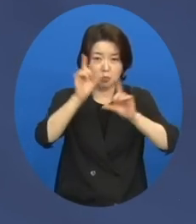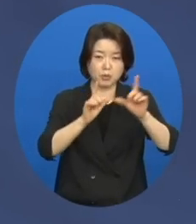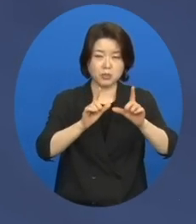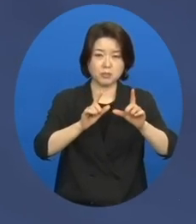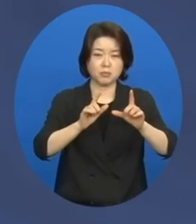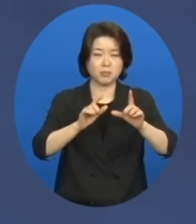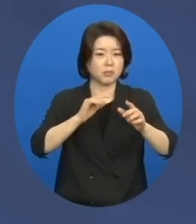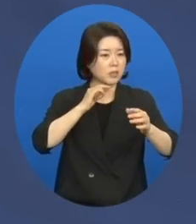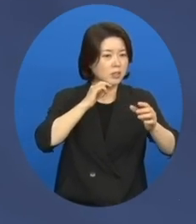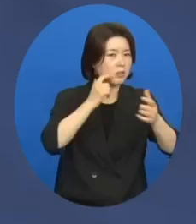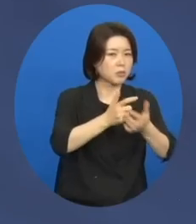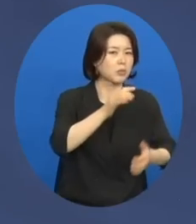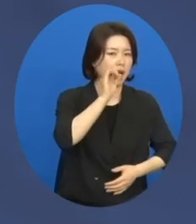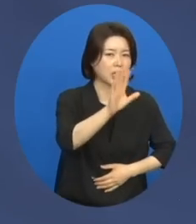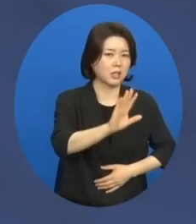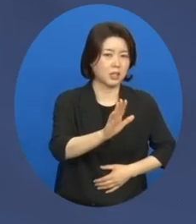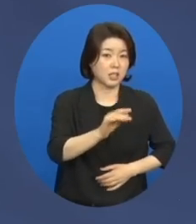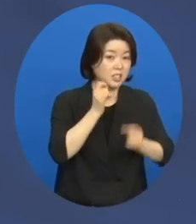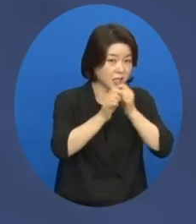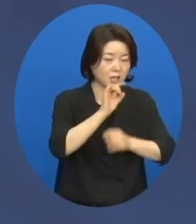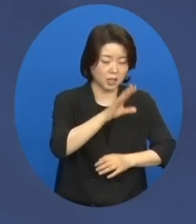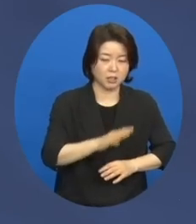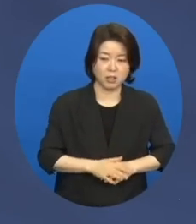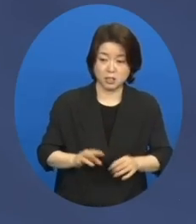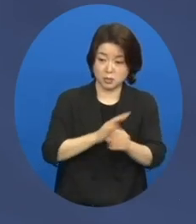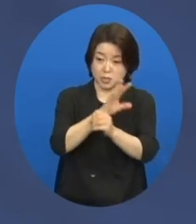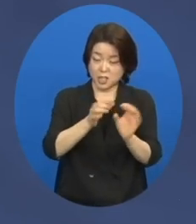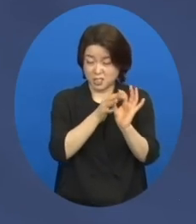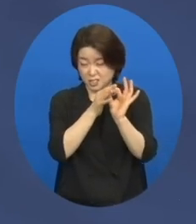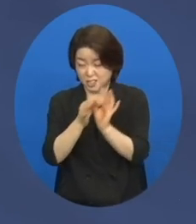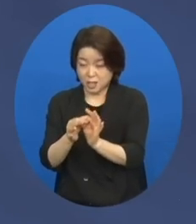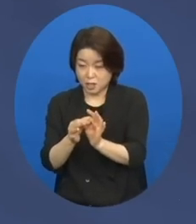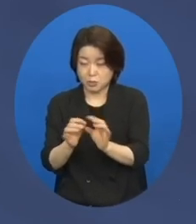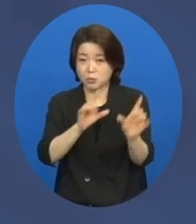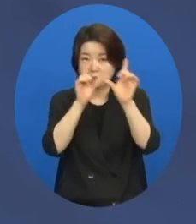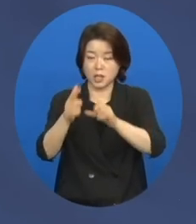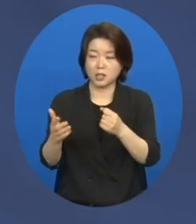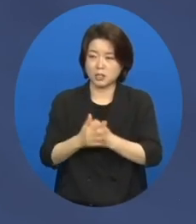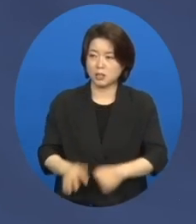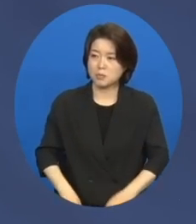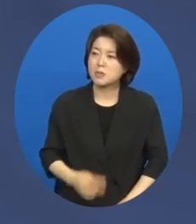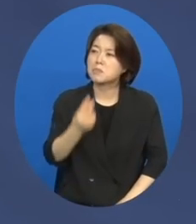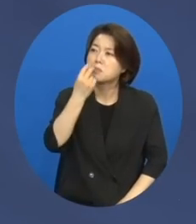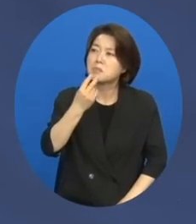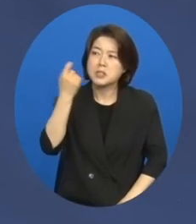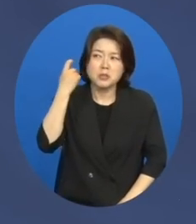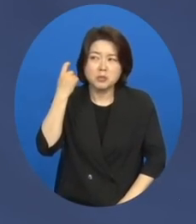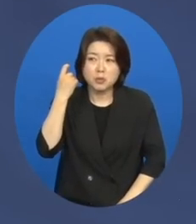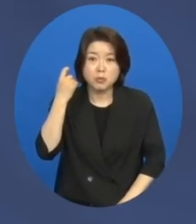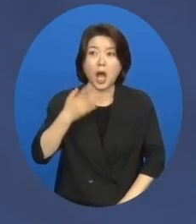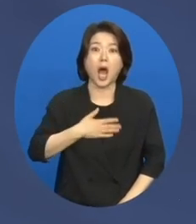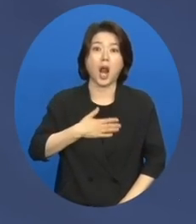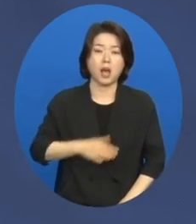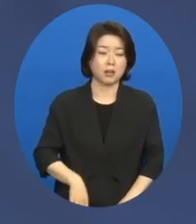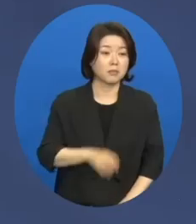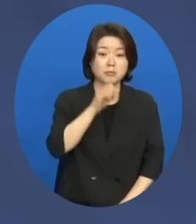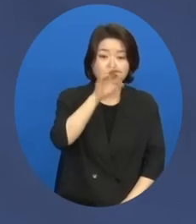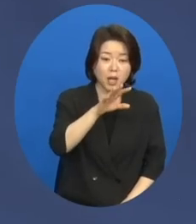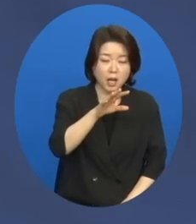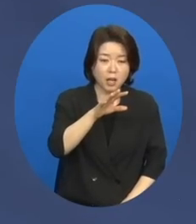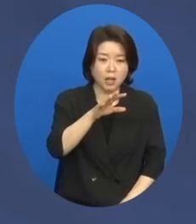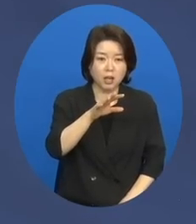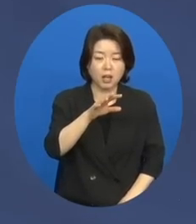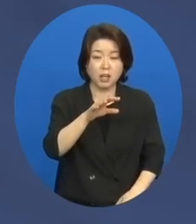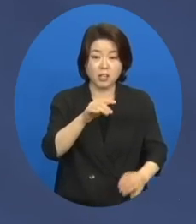없어요. 그냥 24시간을 같이 사니까 숨소리 벌써 들어도 알고요. 그리고 말을 해도 돌려서 말할